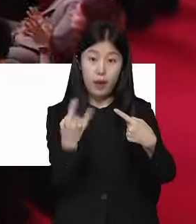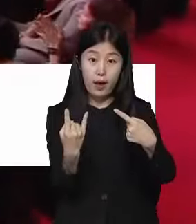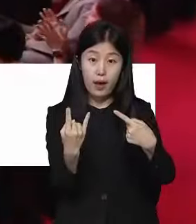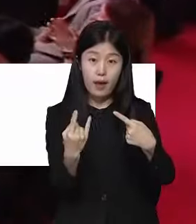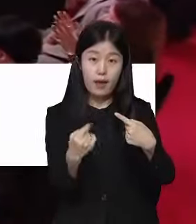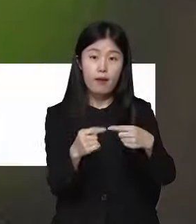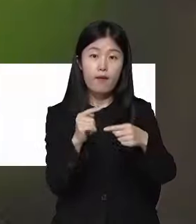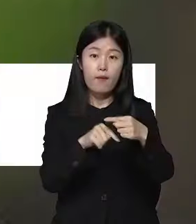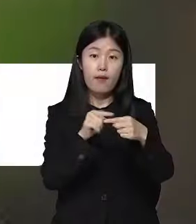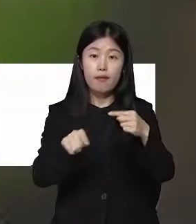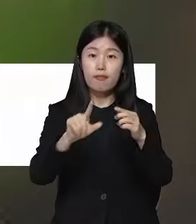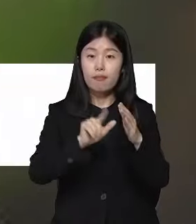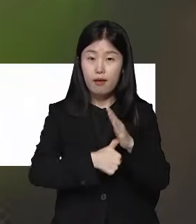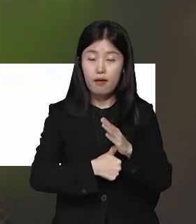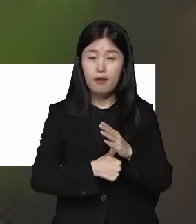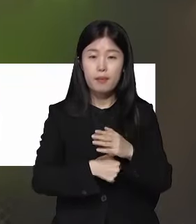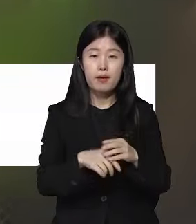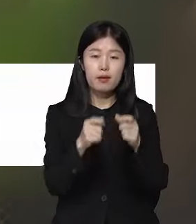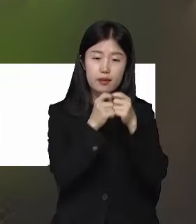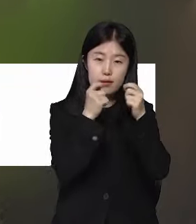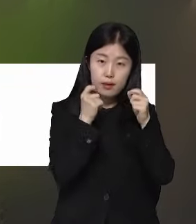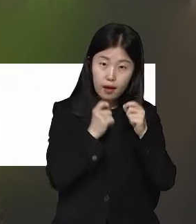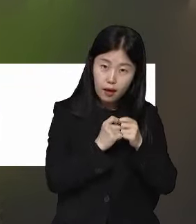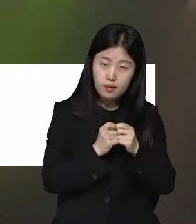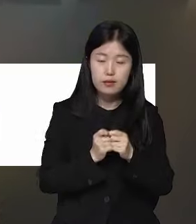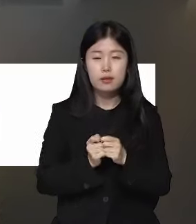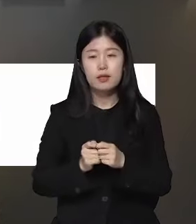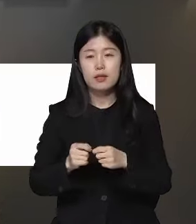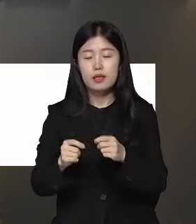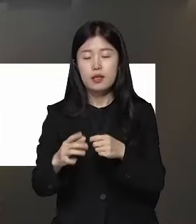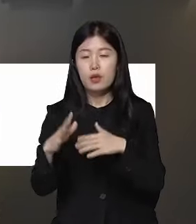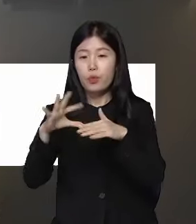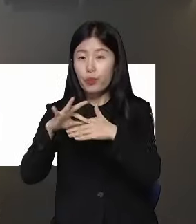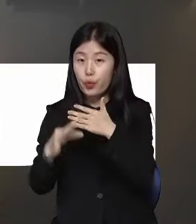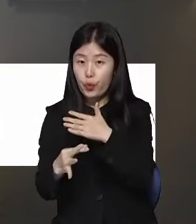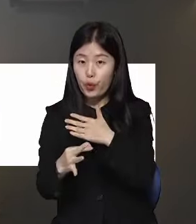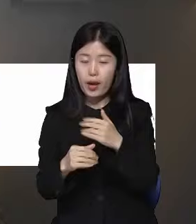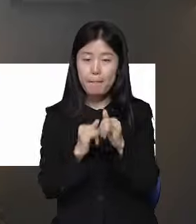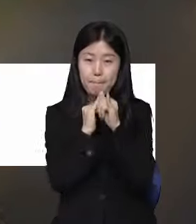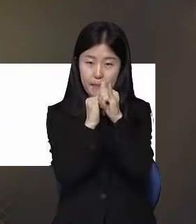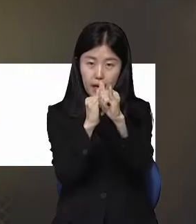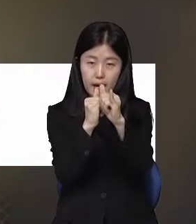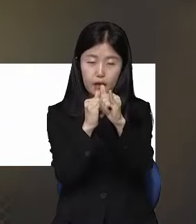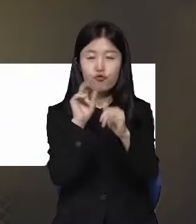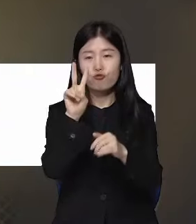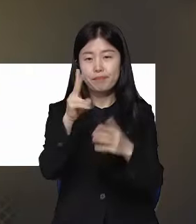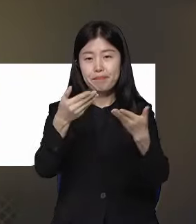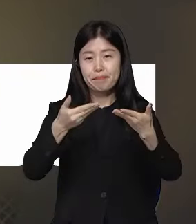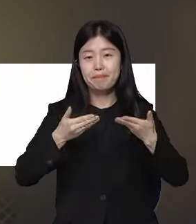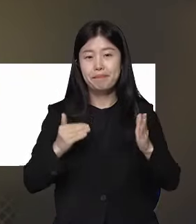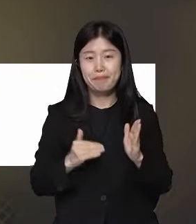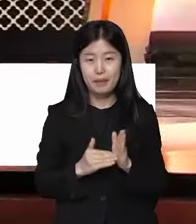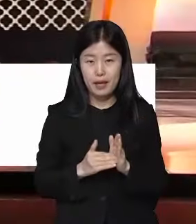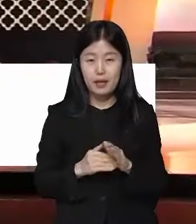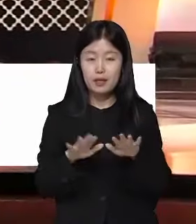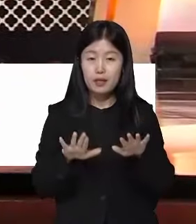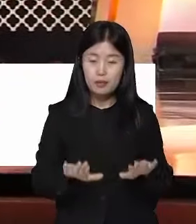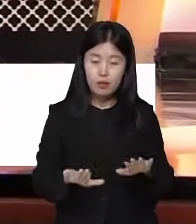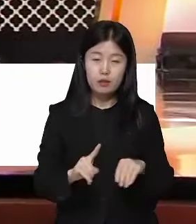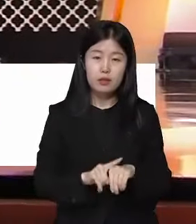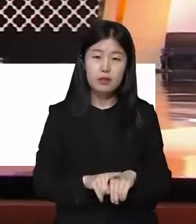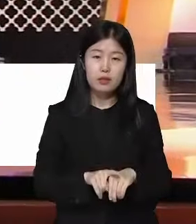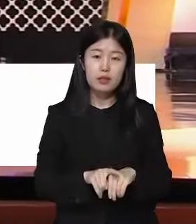신종문 PD는 지역 프로그램 제작과 세계화에 기여한 공로로 개인상 지역방송진흥 부문을 받았으며